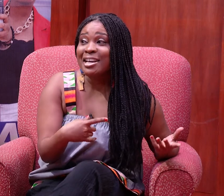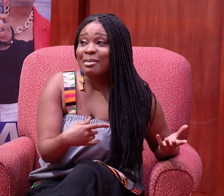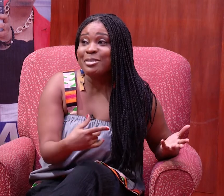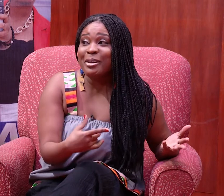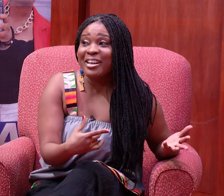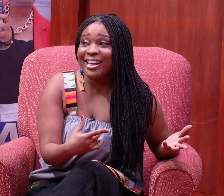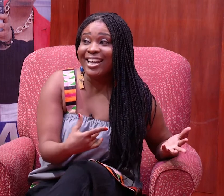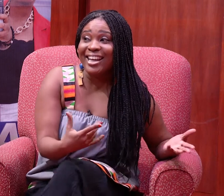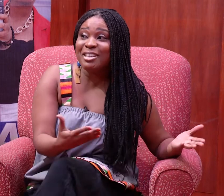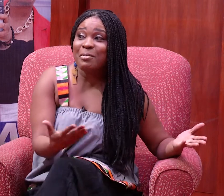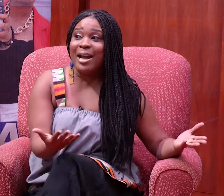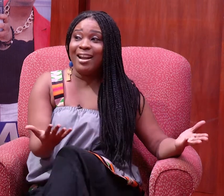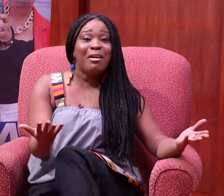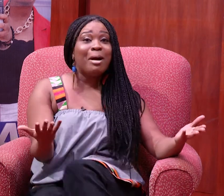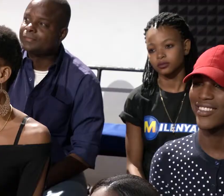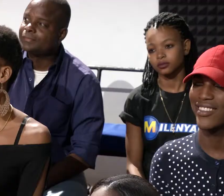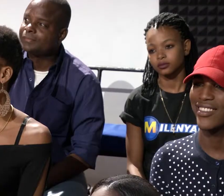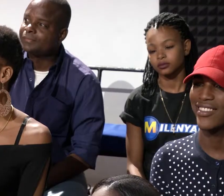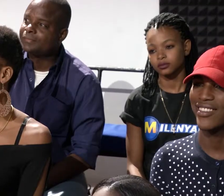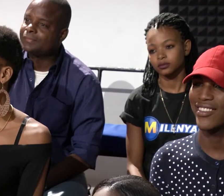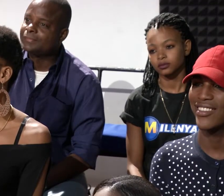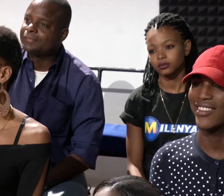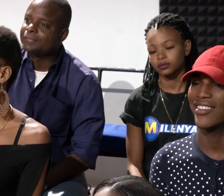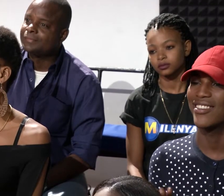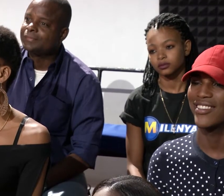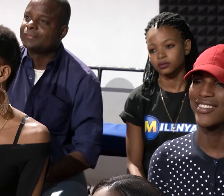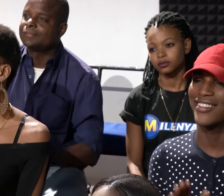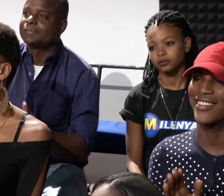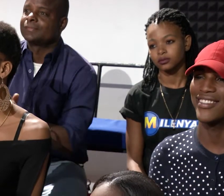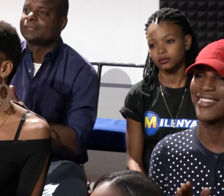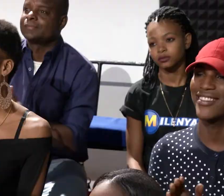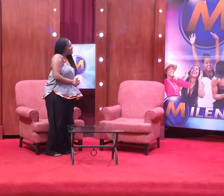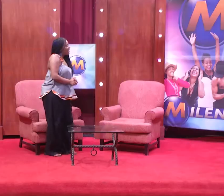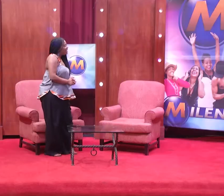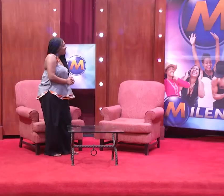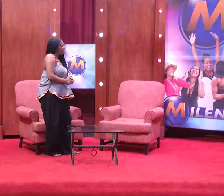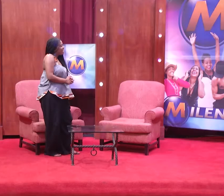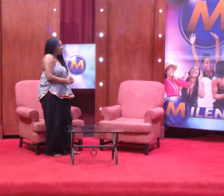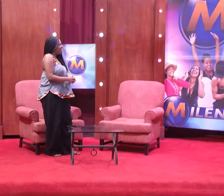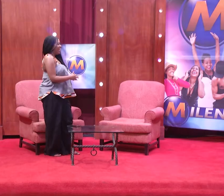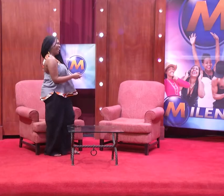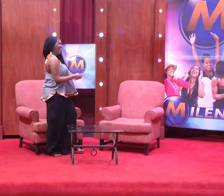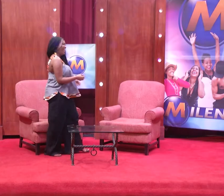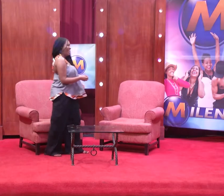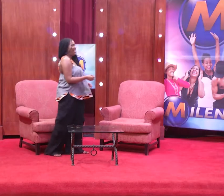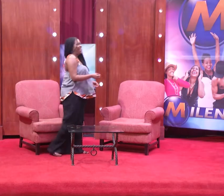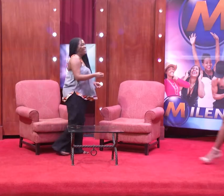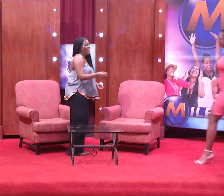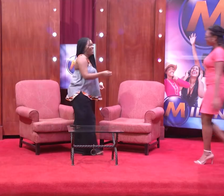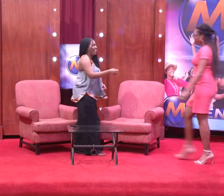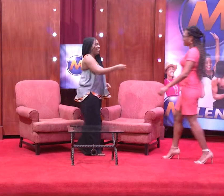est? Puisque il est tout prêt là, donc je demande nous, applaudis avec nous.